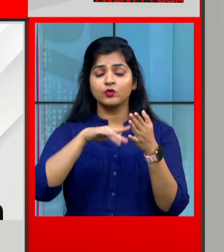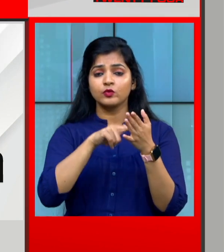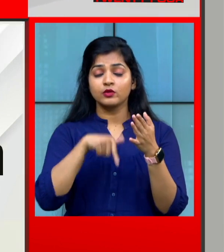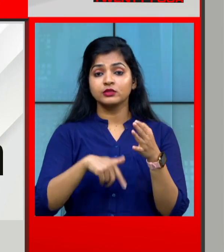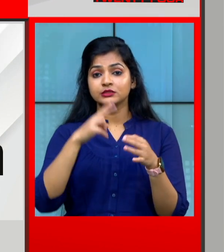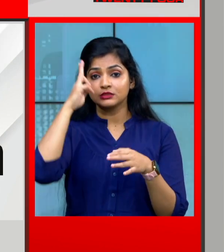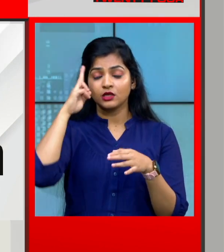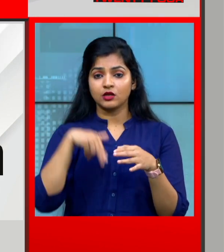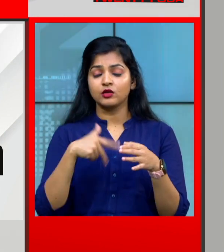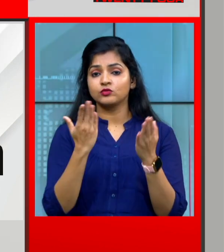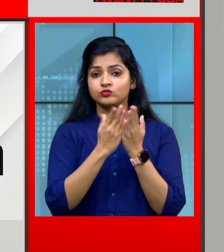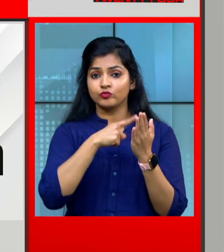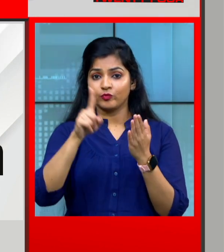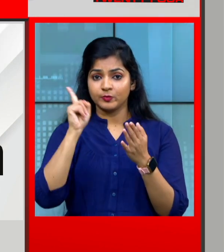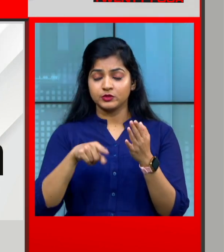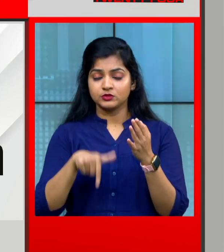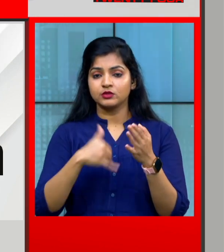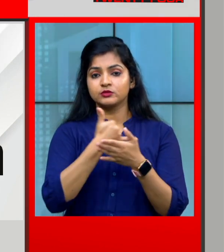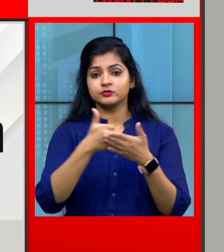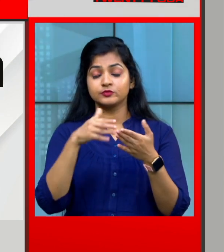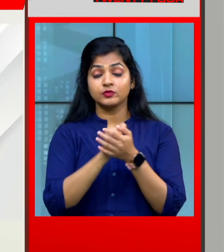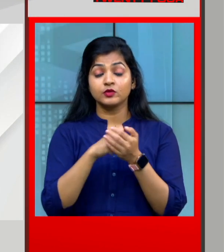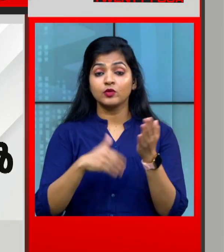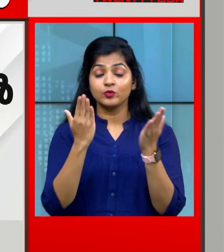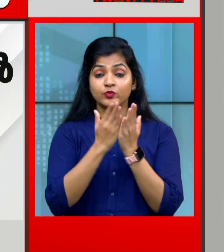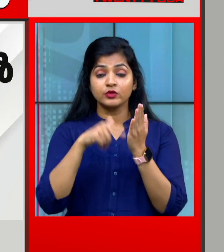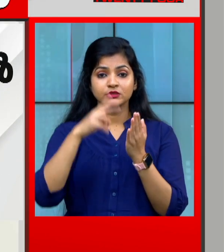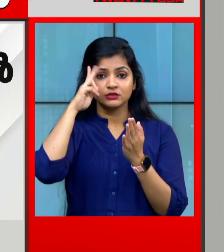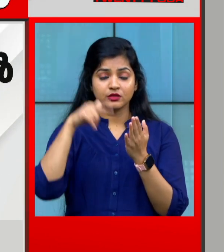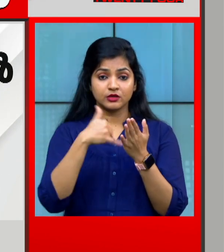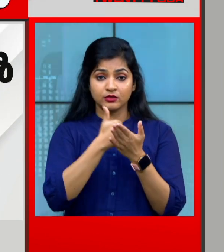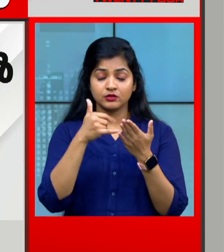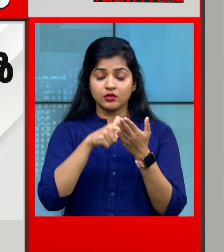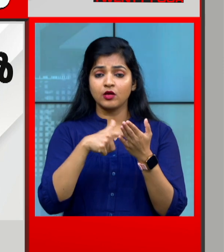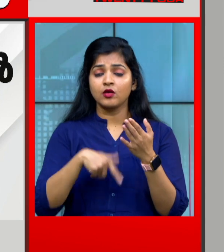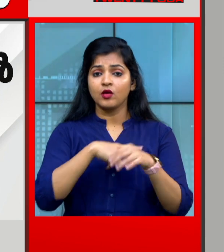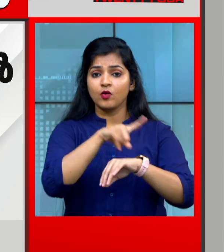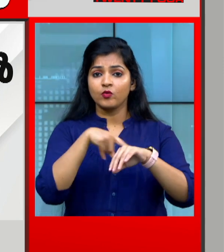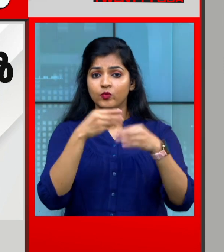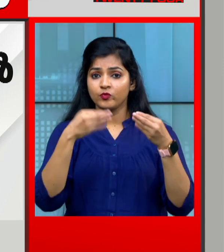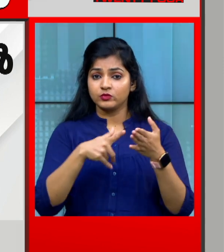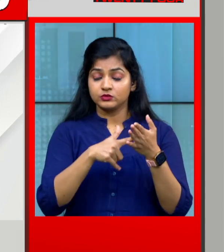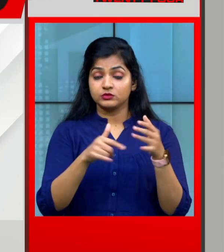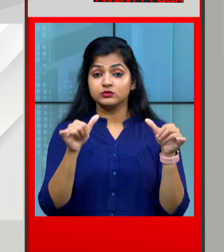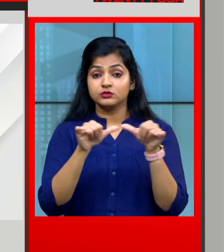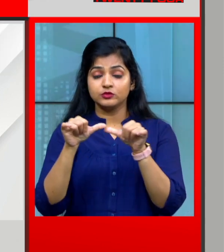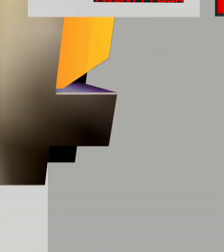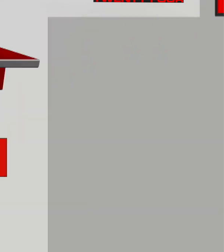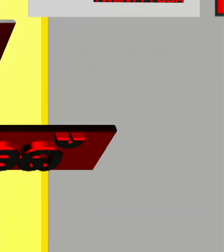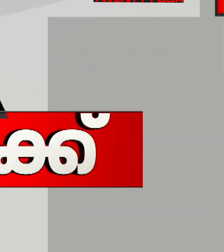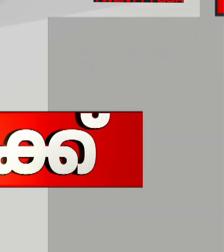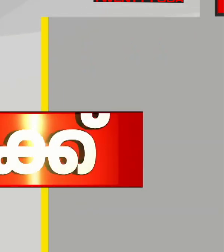മാത്രമല്ല, പഠന സമയം ശനിയാഴ്ചകളിൽ പ്രവൃത്തി ദിനം ഒഴിവാക്കുന്നതോടുകൂടി നഷ്ടപ്പെടുന്ന പ്രവൃത്തി സമയം വീണ്ടും അത്